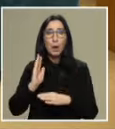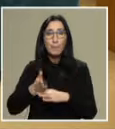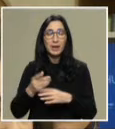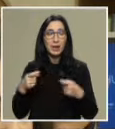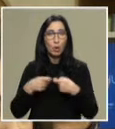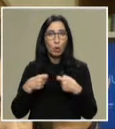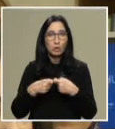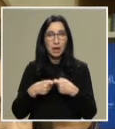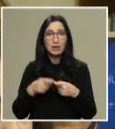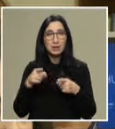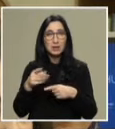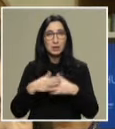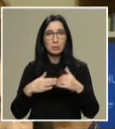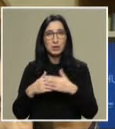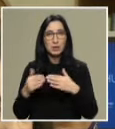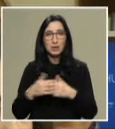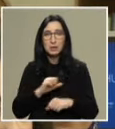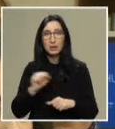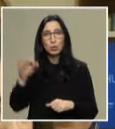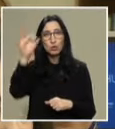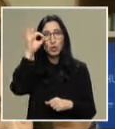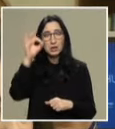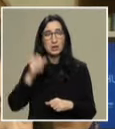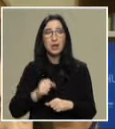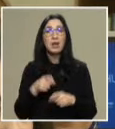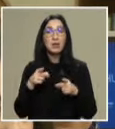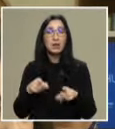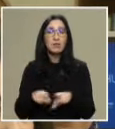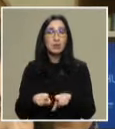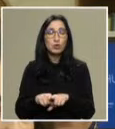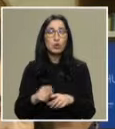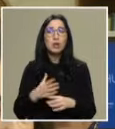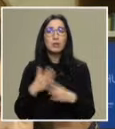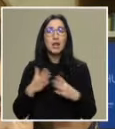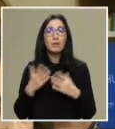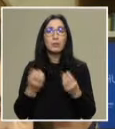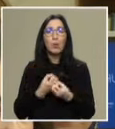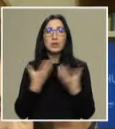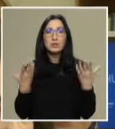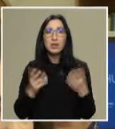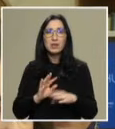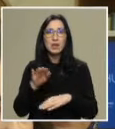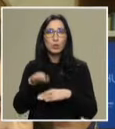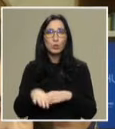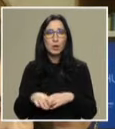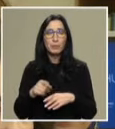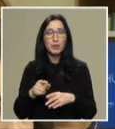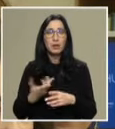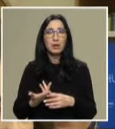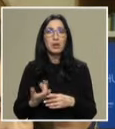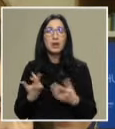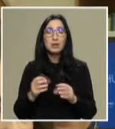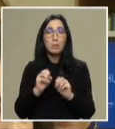контакт на тези специалисти и учениците и те всъщност стават все по-известни и все по-достъпни на учениците, с което